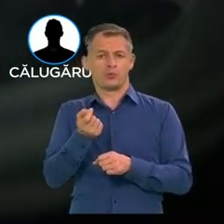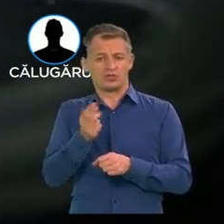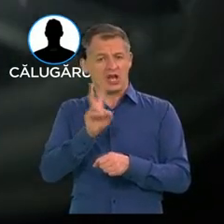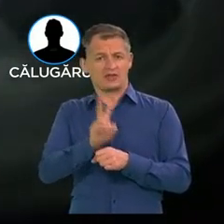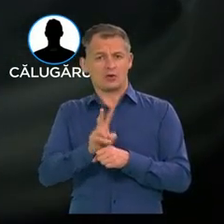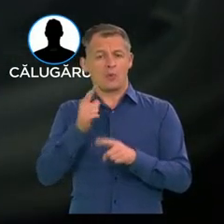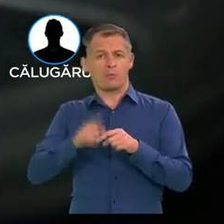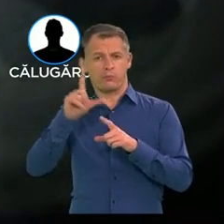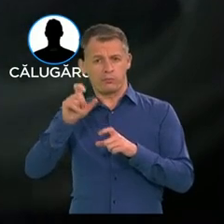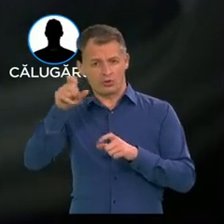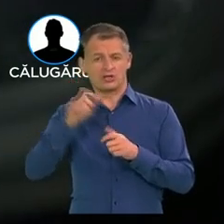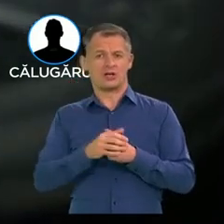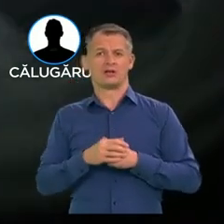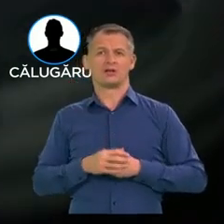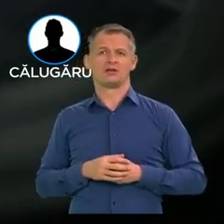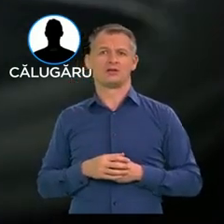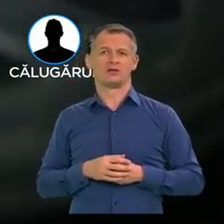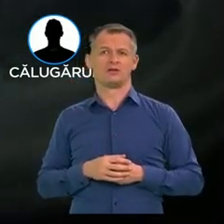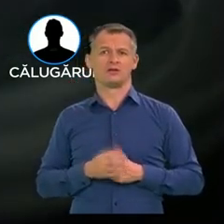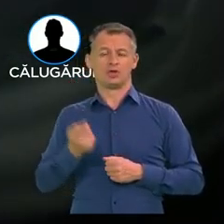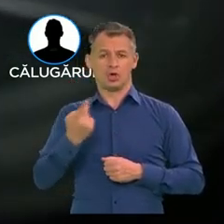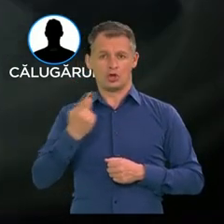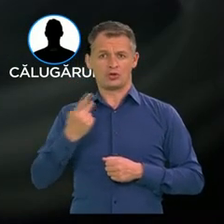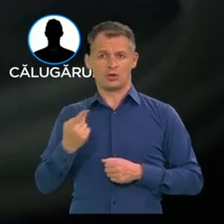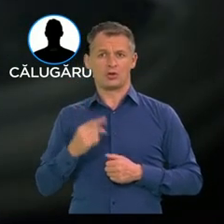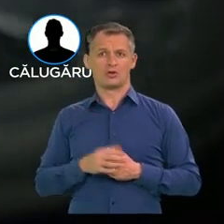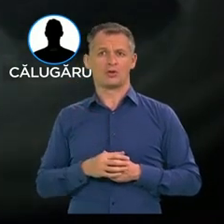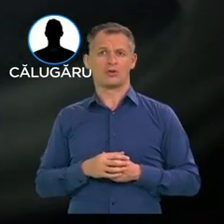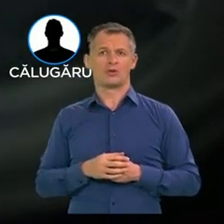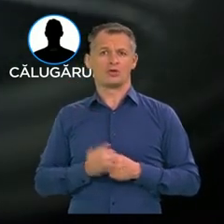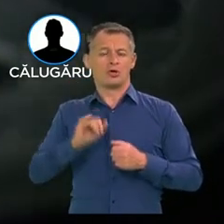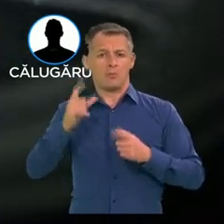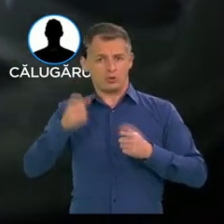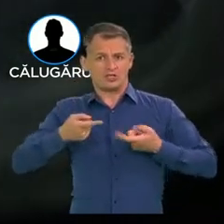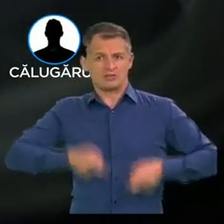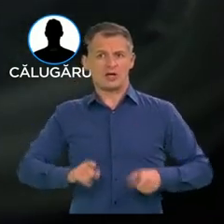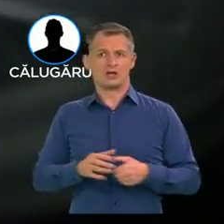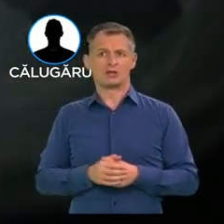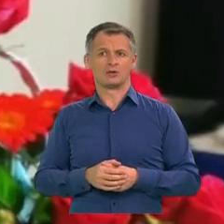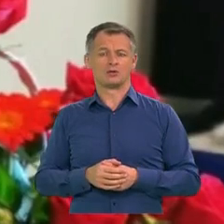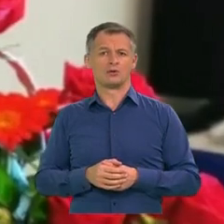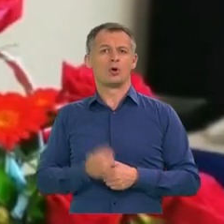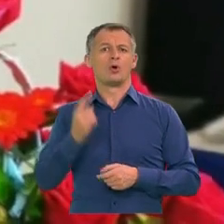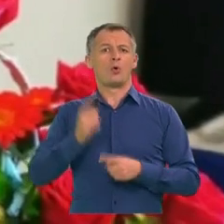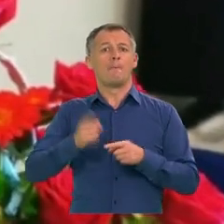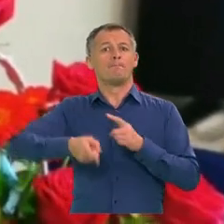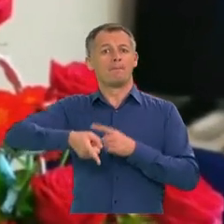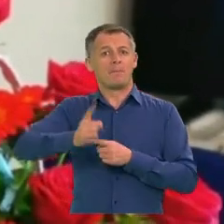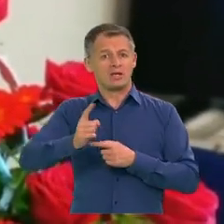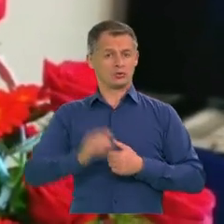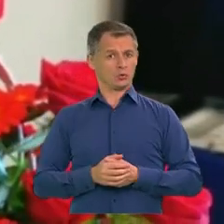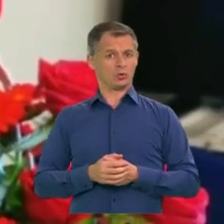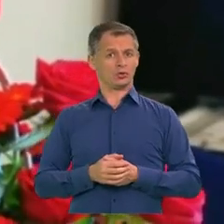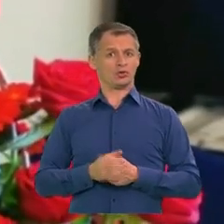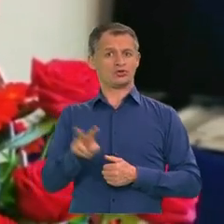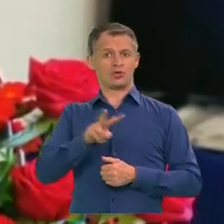atent. Noi doi. Nu trimiteai poză cu dezbrăcat, cu penisul. Cei doi încearcă apoi să-și